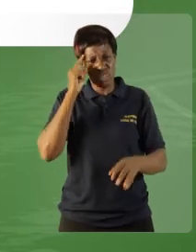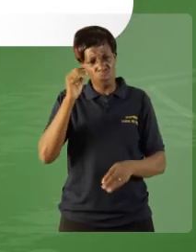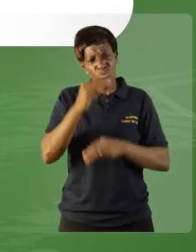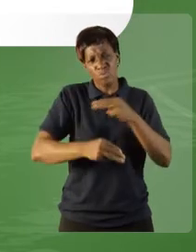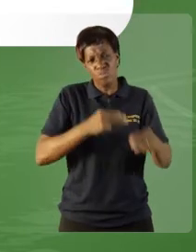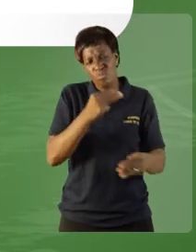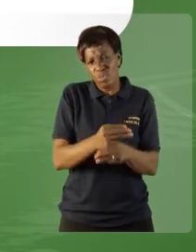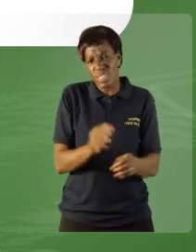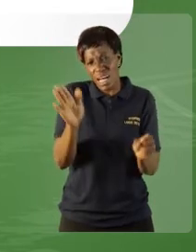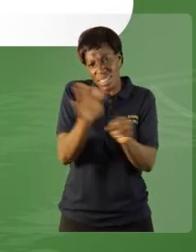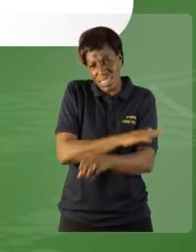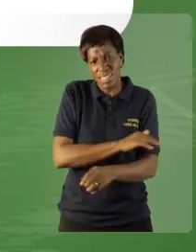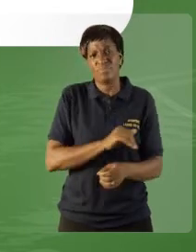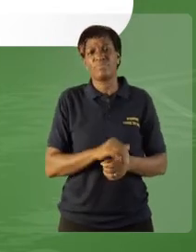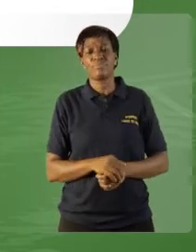entier.